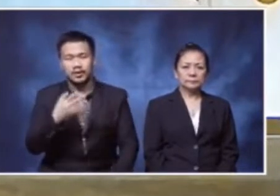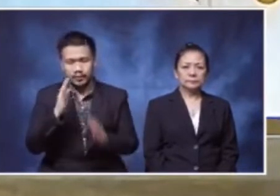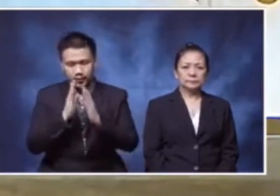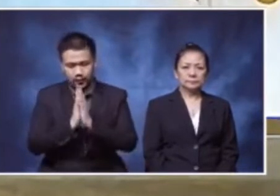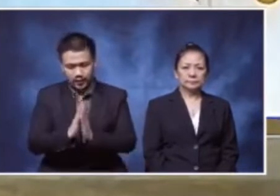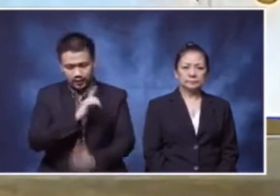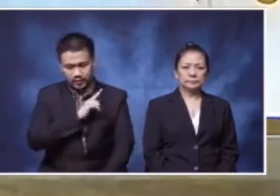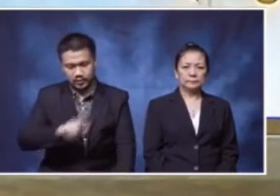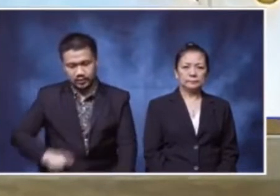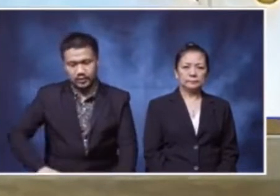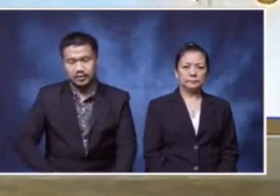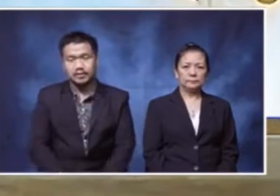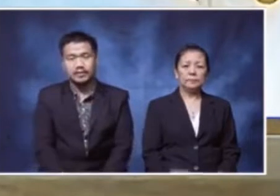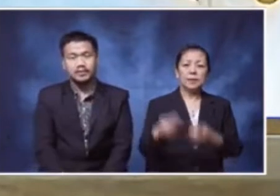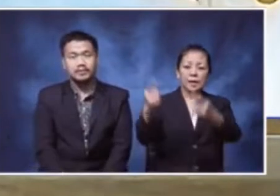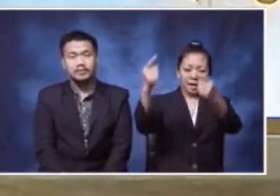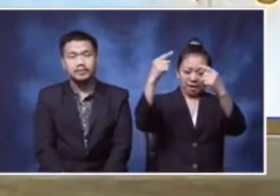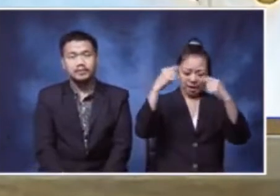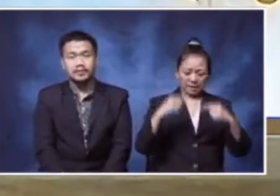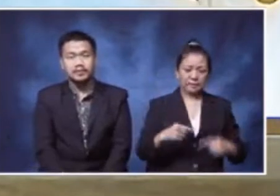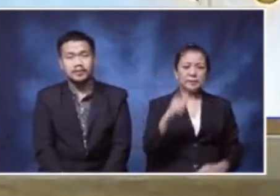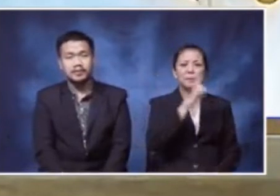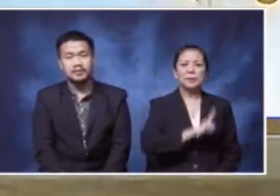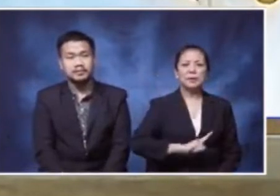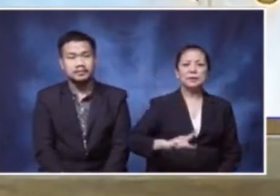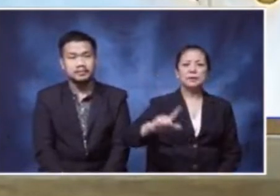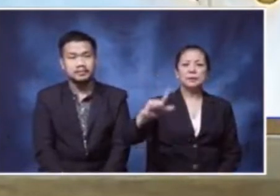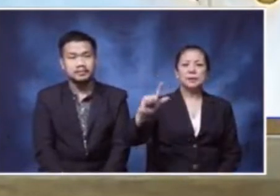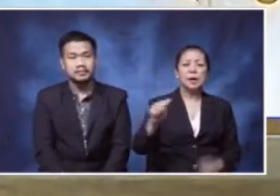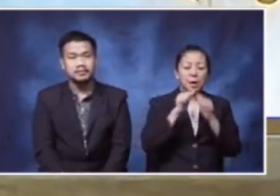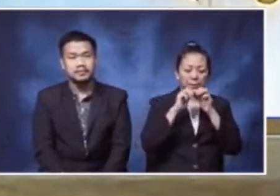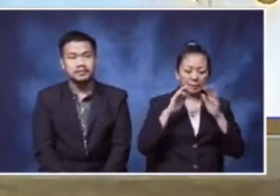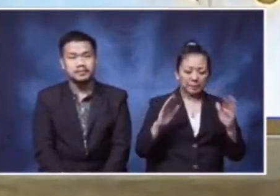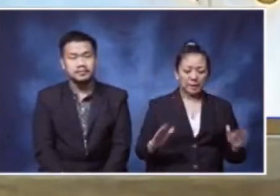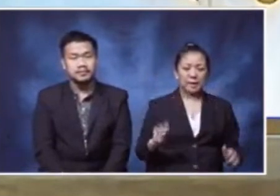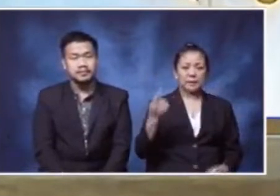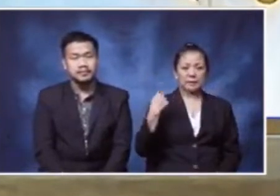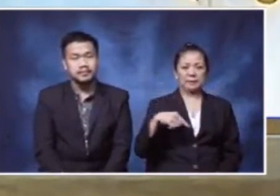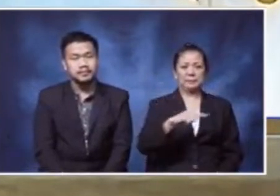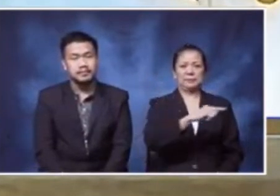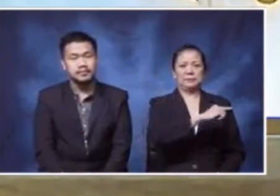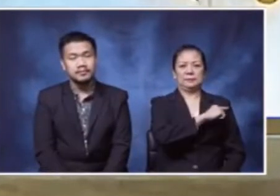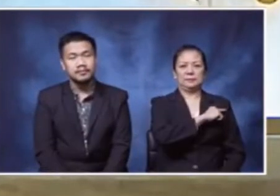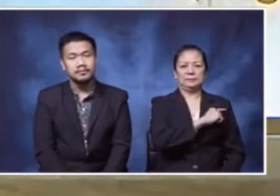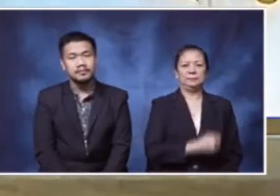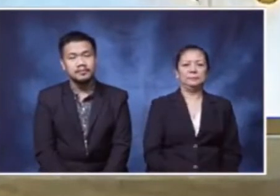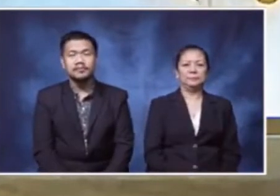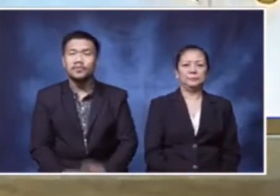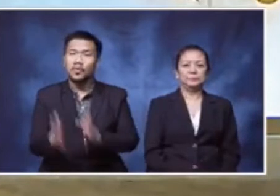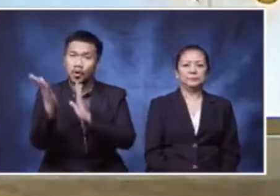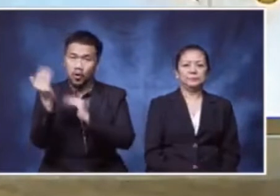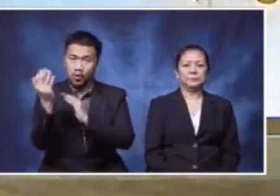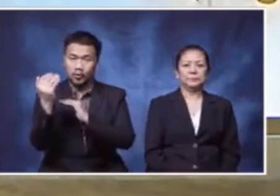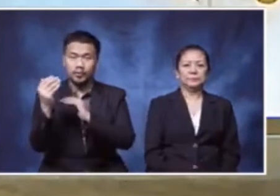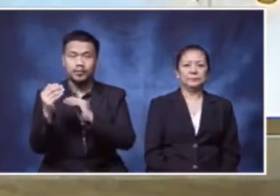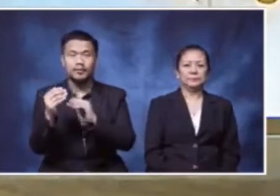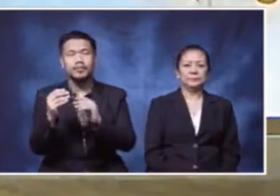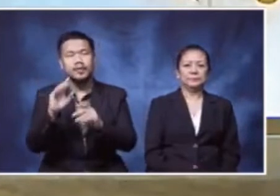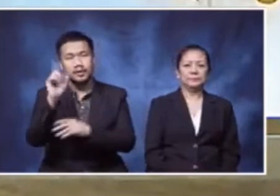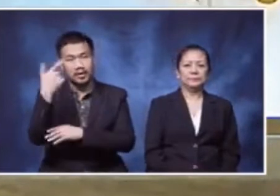sa Panginoon. Halina Panginoon at pagpalain kami. Nawa ang mga kawani